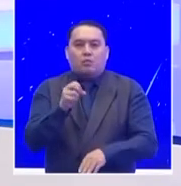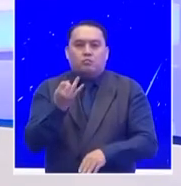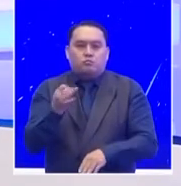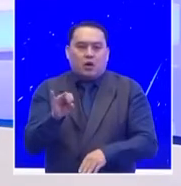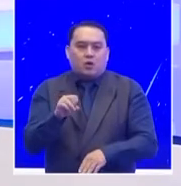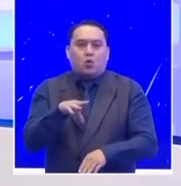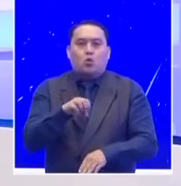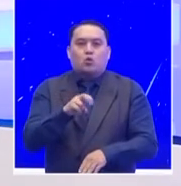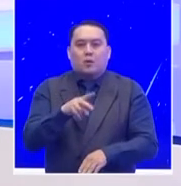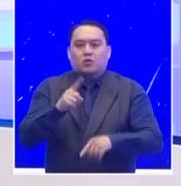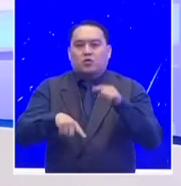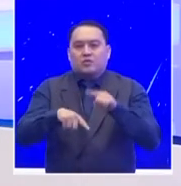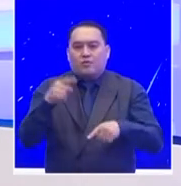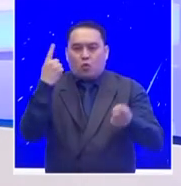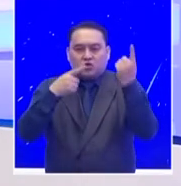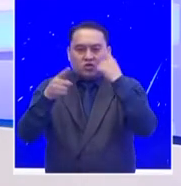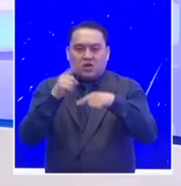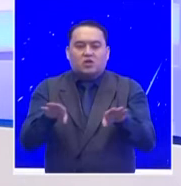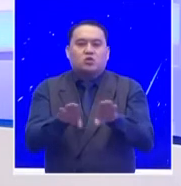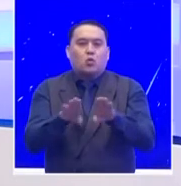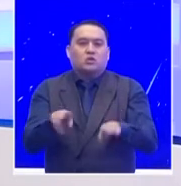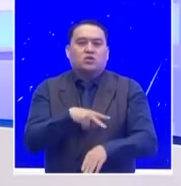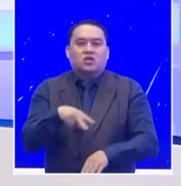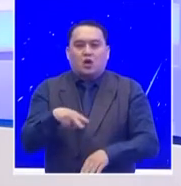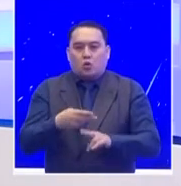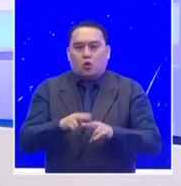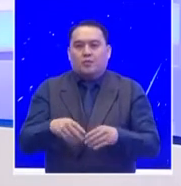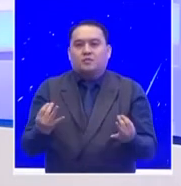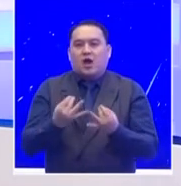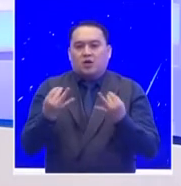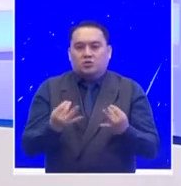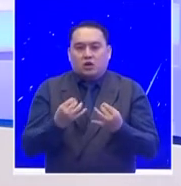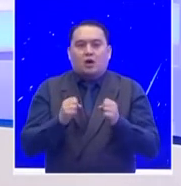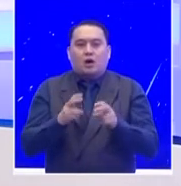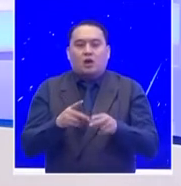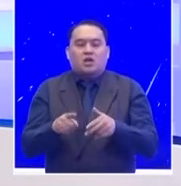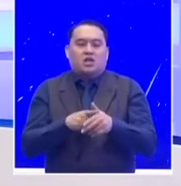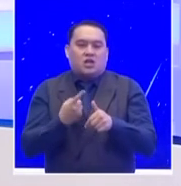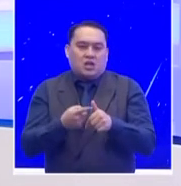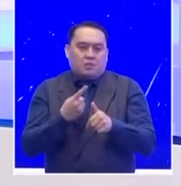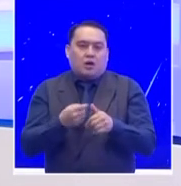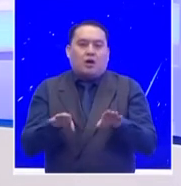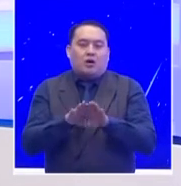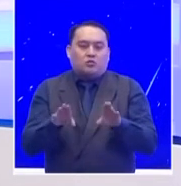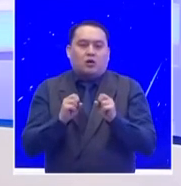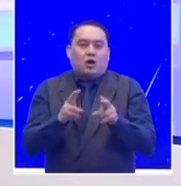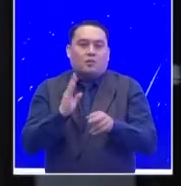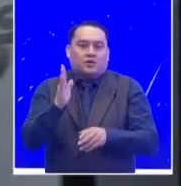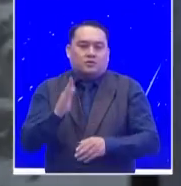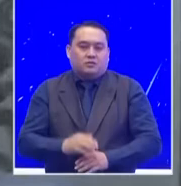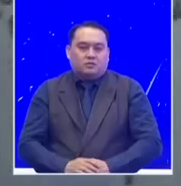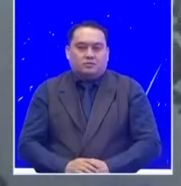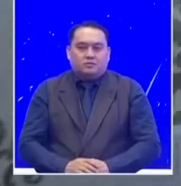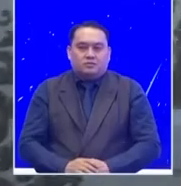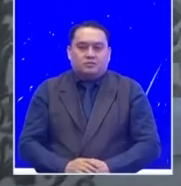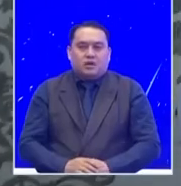Кстати, он тоже близок к творчеству и литературе. Наша съемочная группа поинтересовалась, каково носить имя великого деятеля.